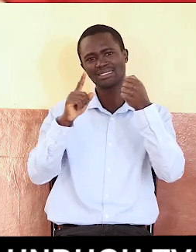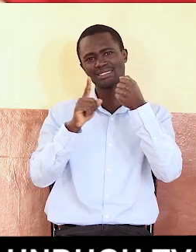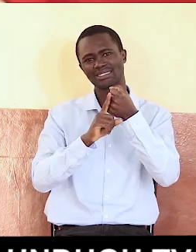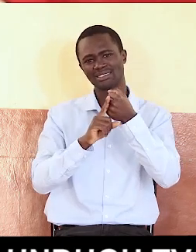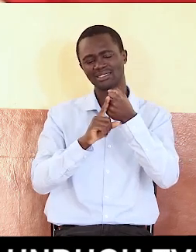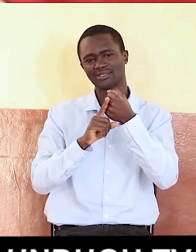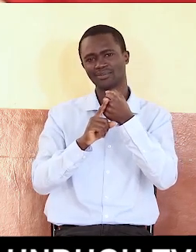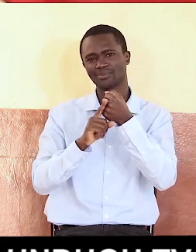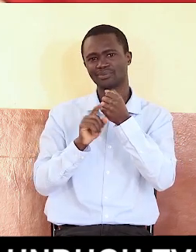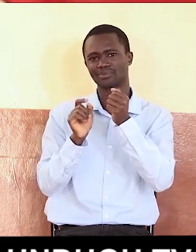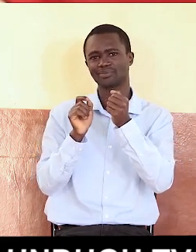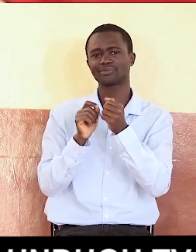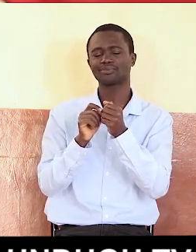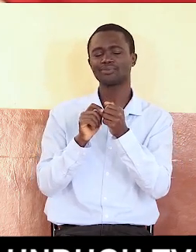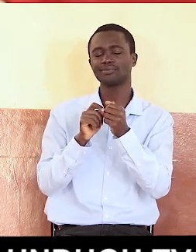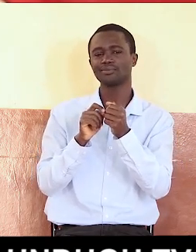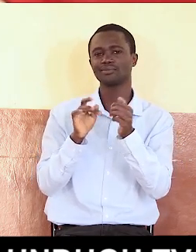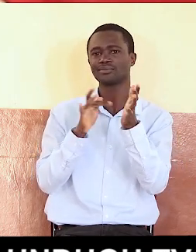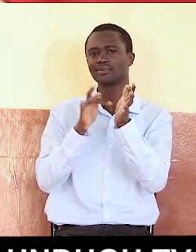akamwambia,